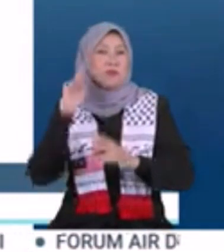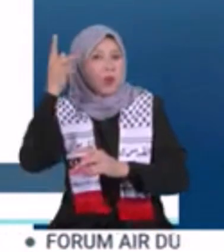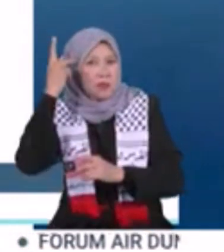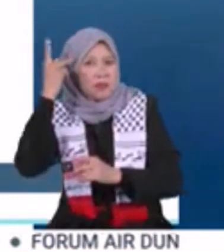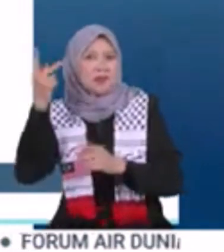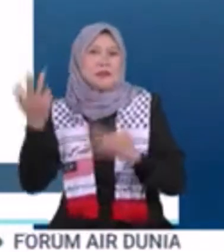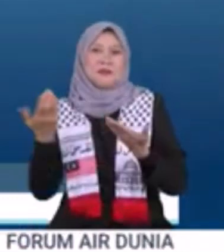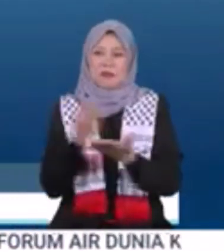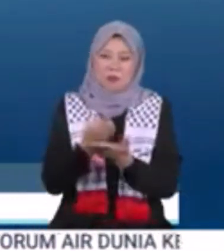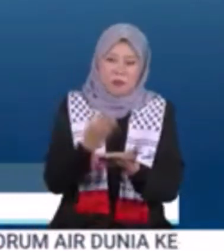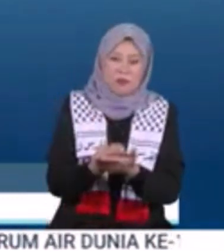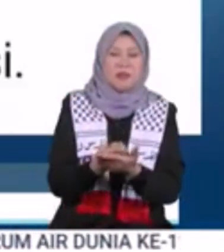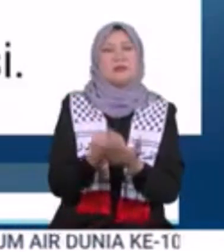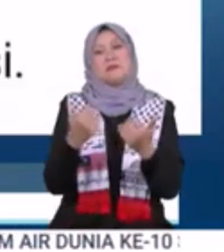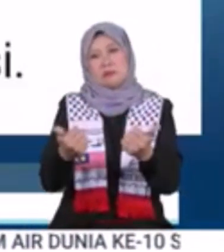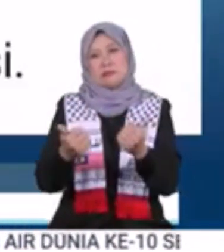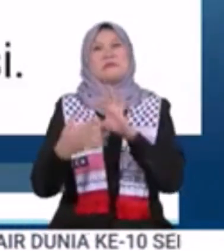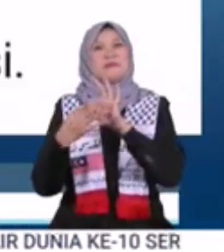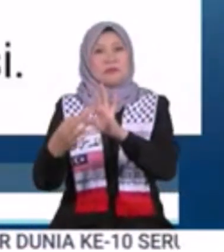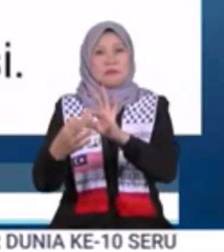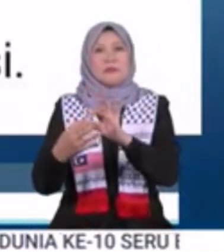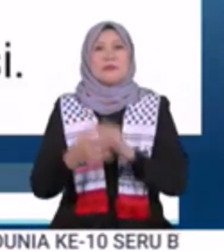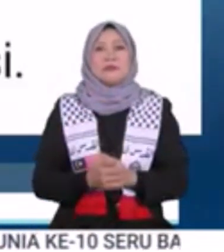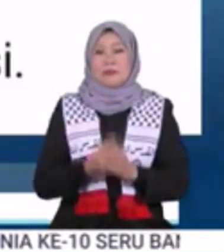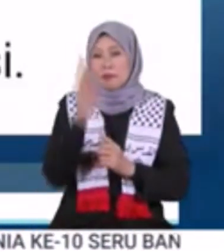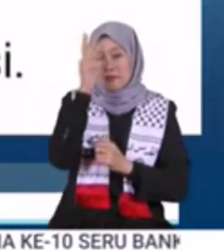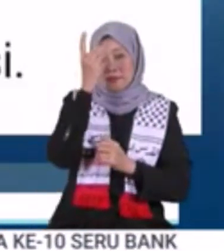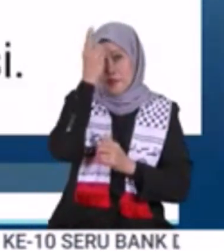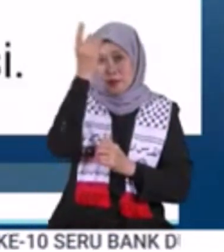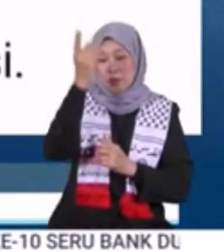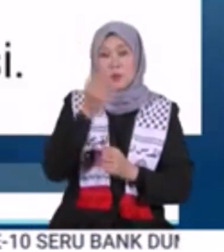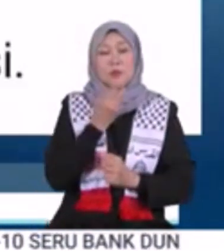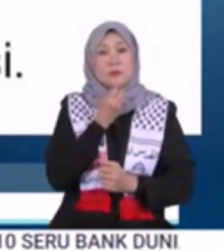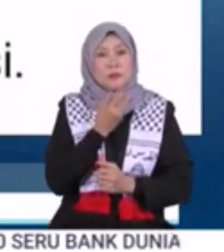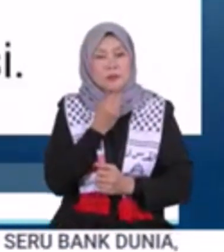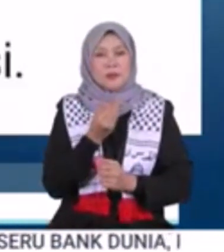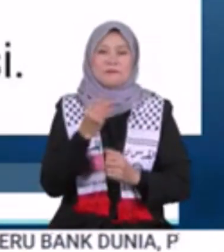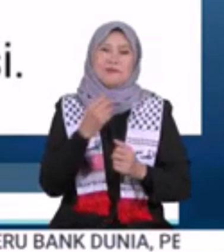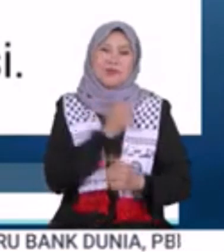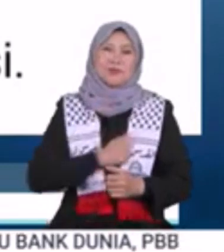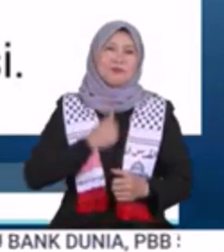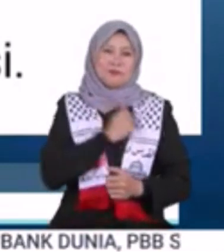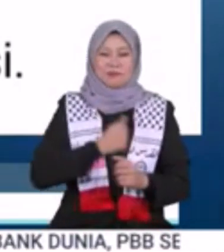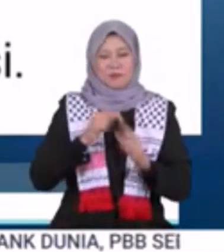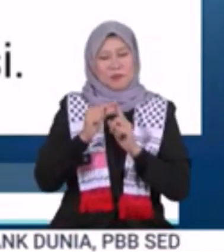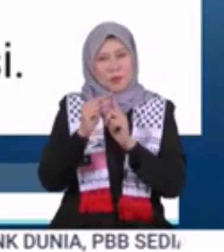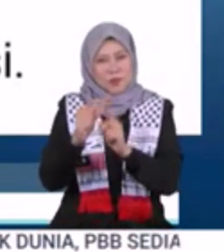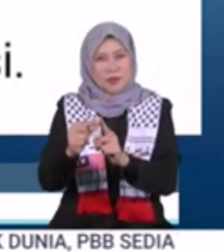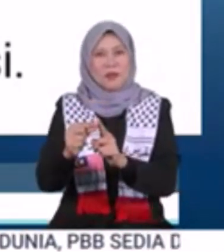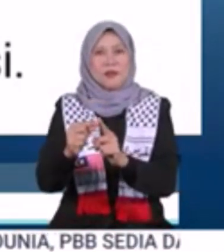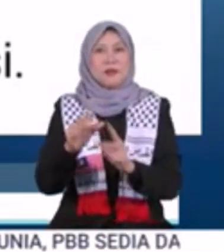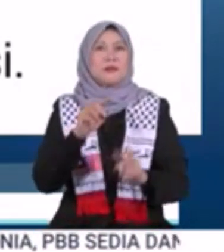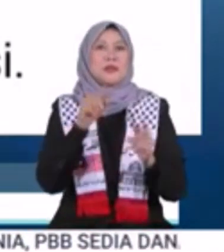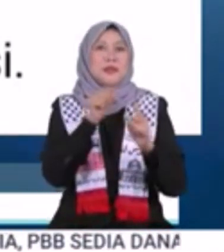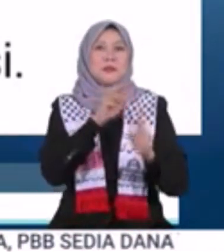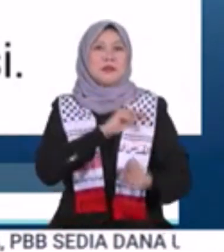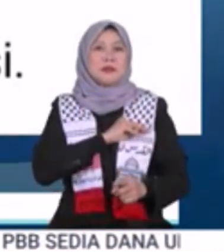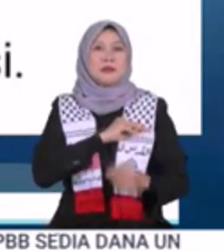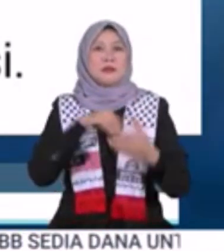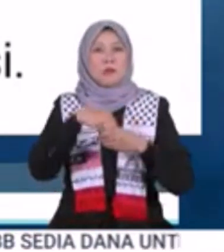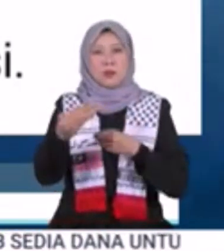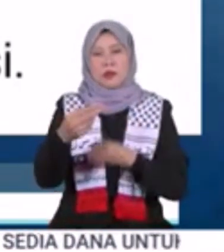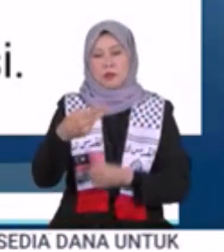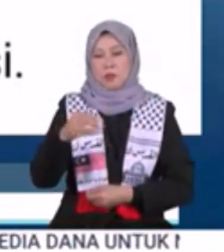politik dan ekonomi yang sangat tinggi. Datuk Seri Anwar mengucapkan takziah atas pemergian Raisi dan Menteri Luar Hossein Amir